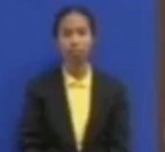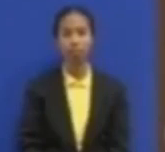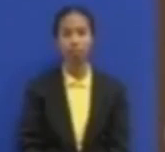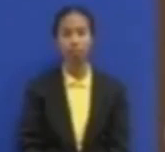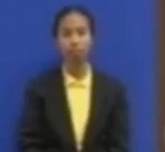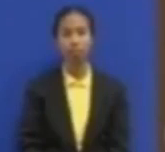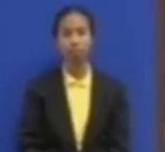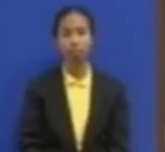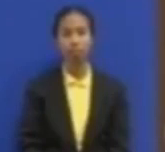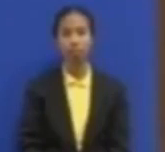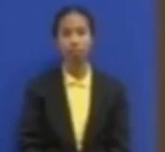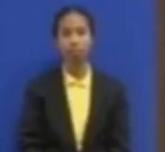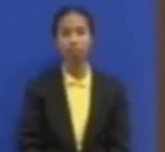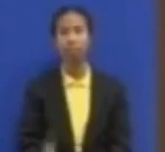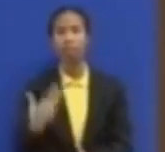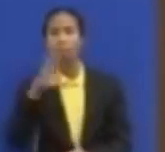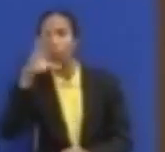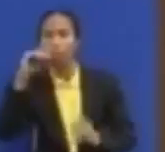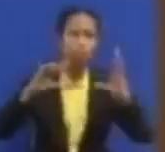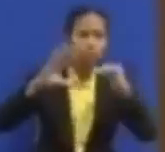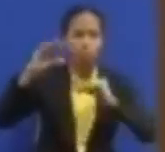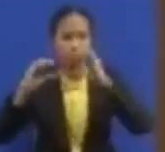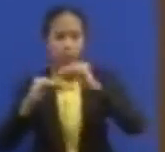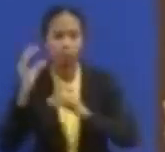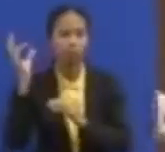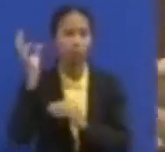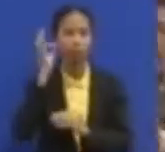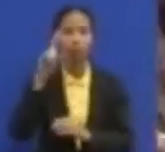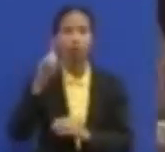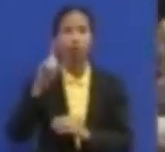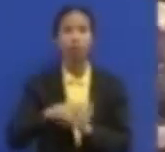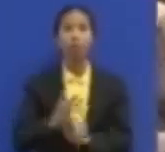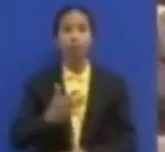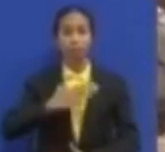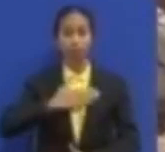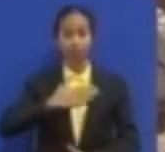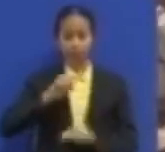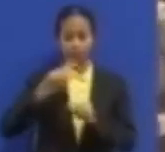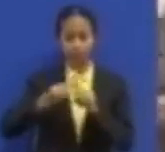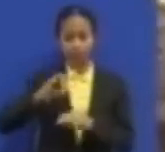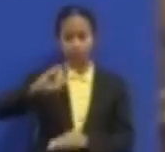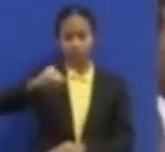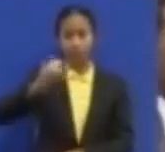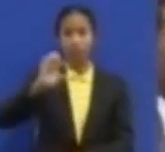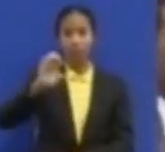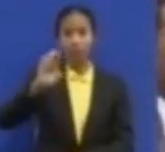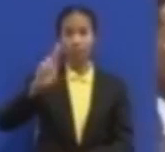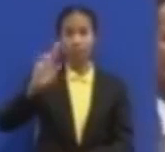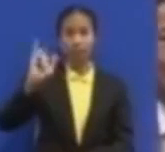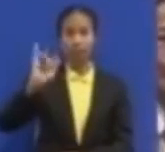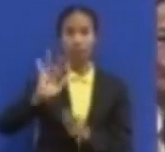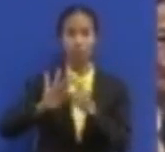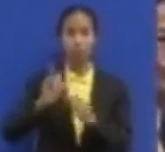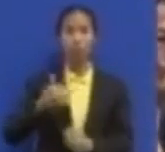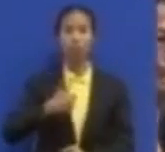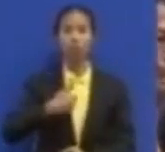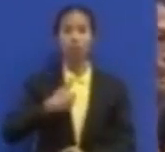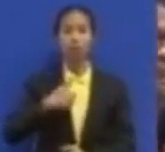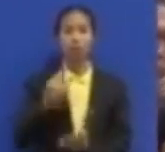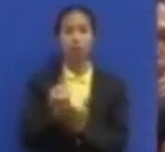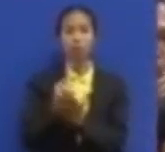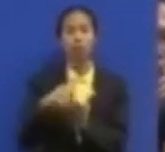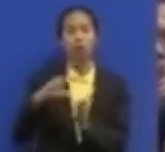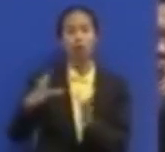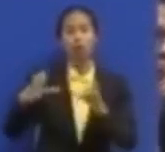แย่งกันพูด เดี๋ยวที่เคารพครับกระผมจิรยุหวังทรัพย์สมาชิกสภาผู้แทนราษฎรกรุงเทพมหานครพรรคเพื่อไท